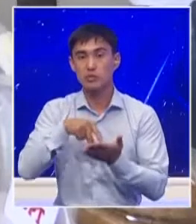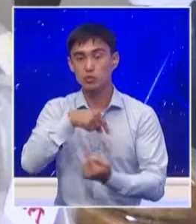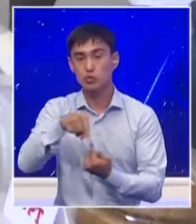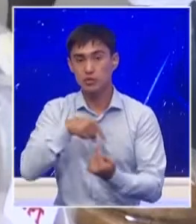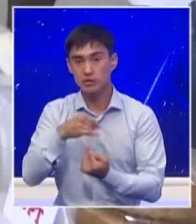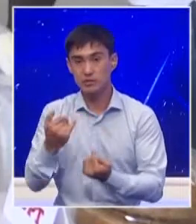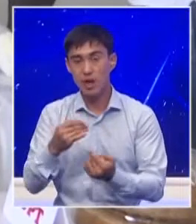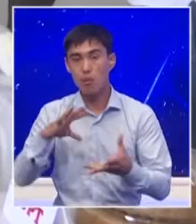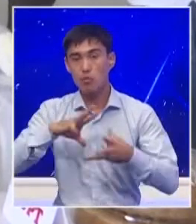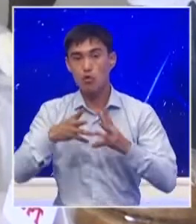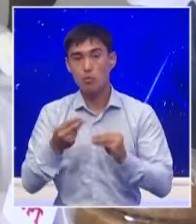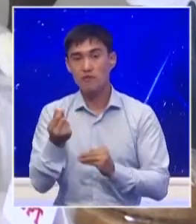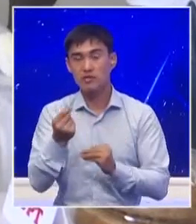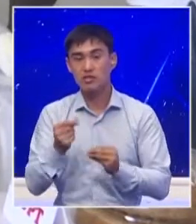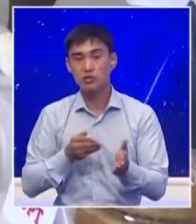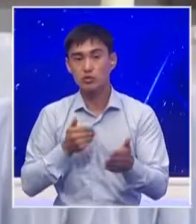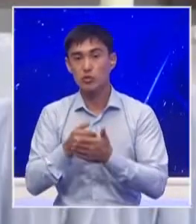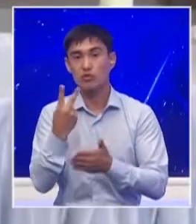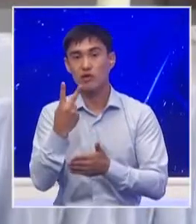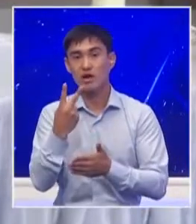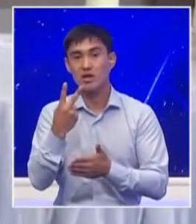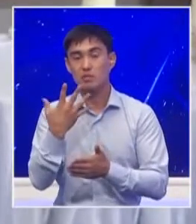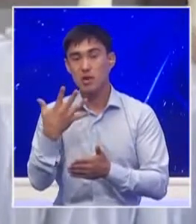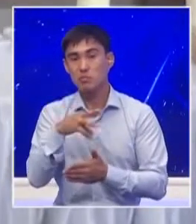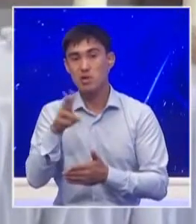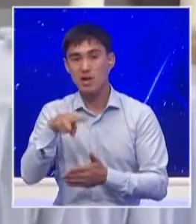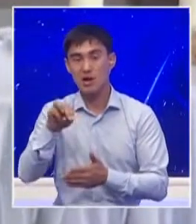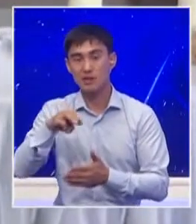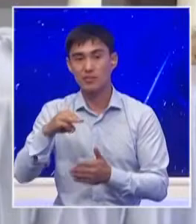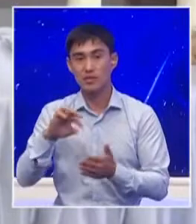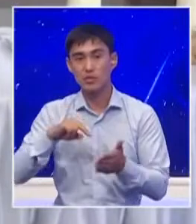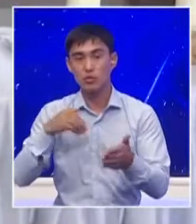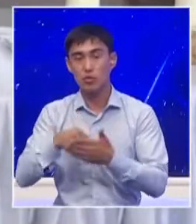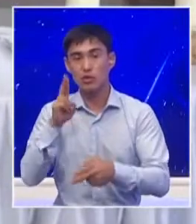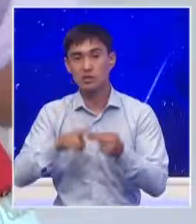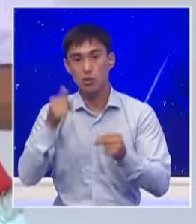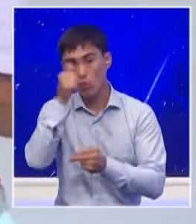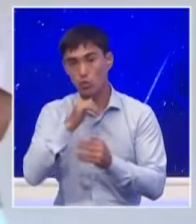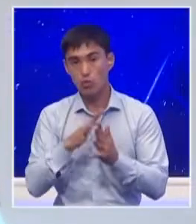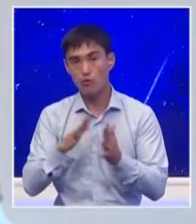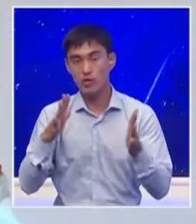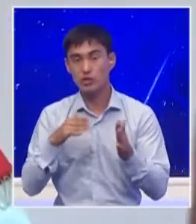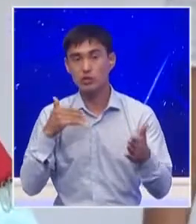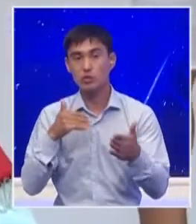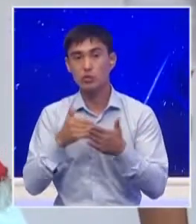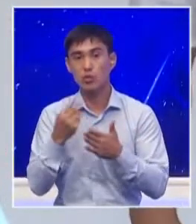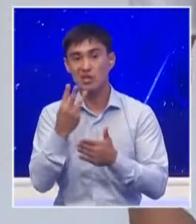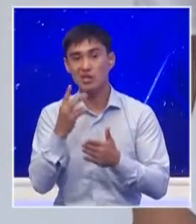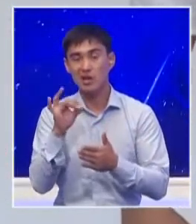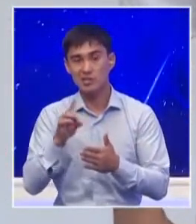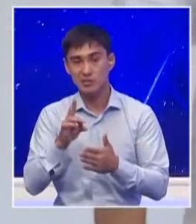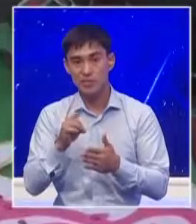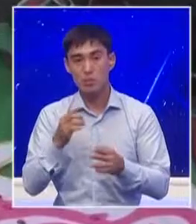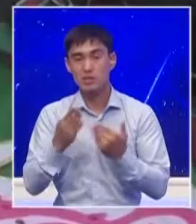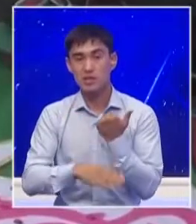объем инвестиций достиг двух с половиной миллиардов до конца года планируется увеличить этот показатель в три раза большое развитие в последнее время